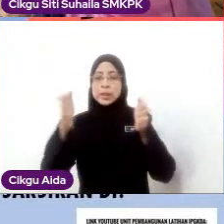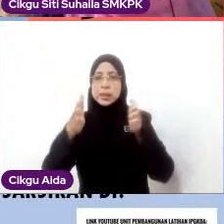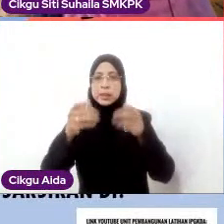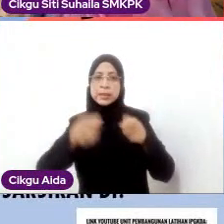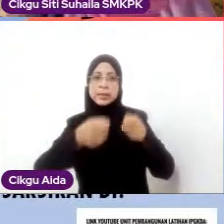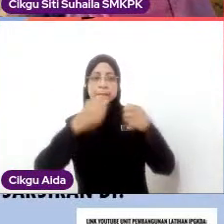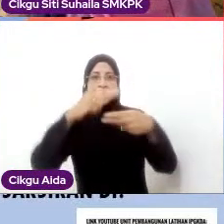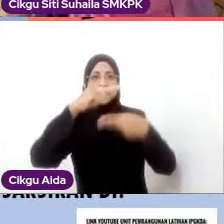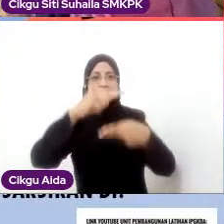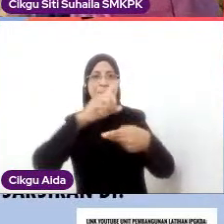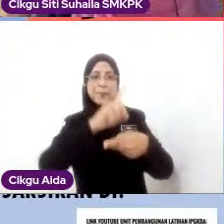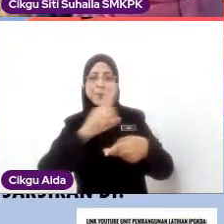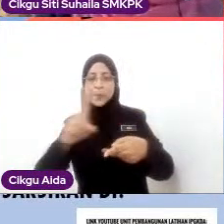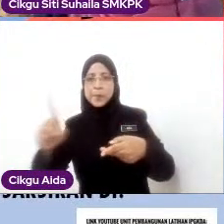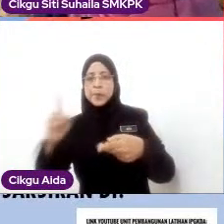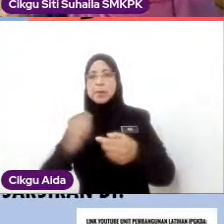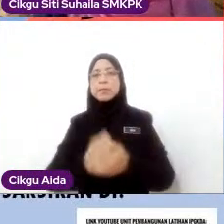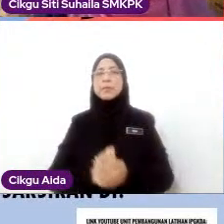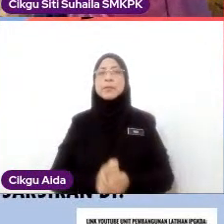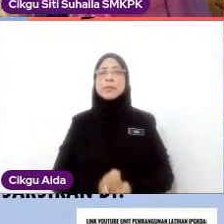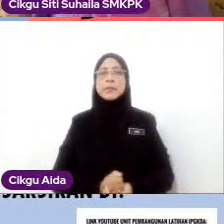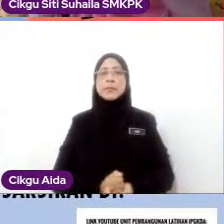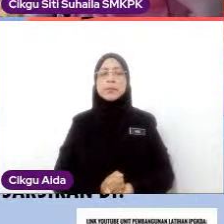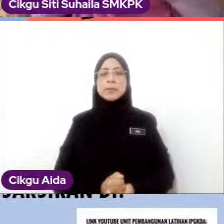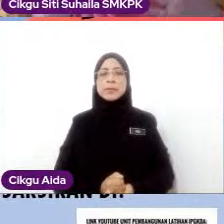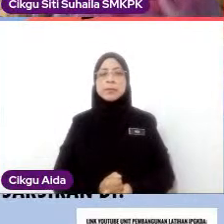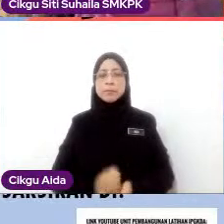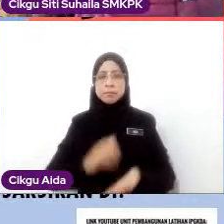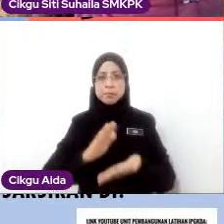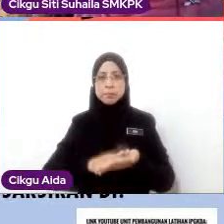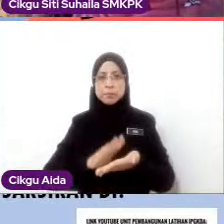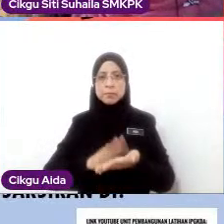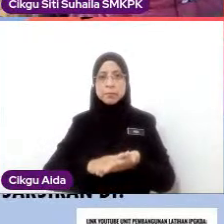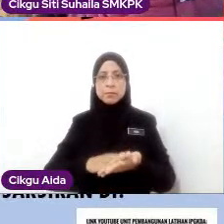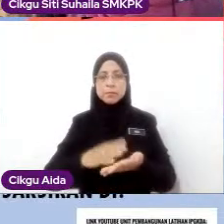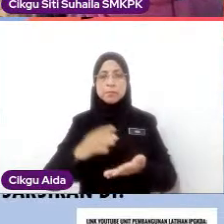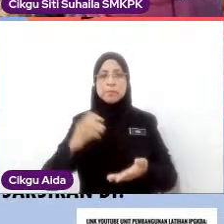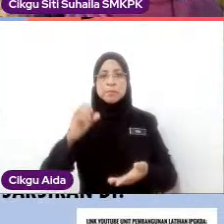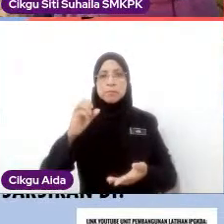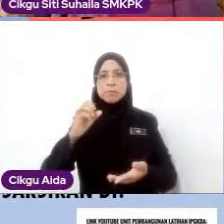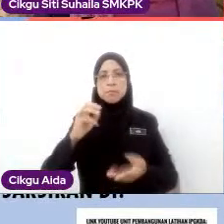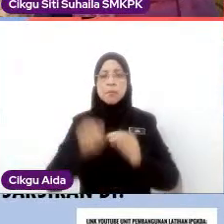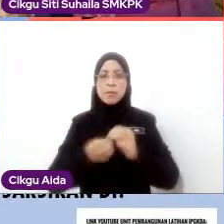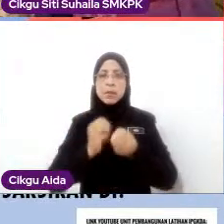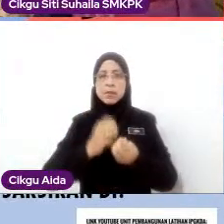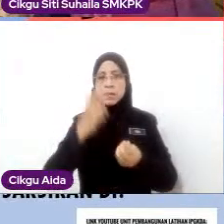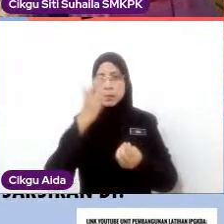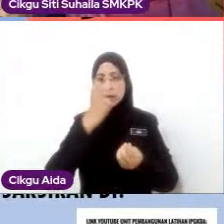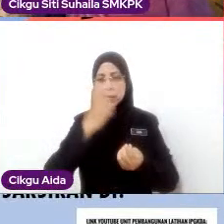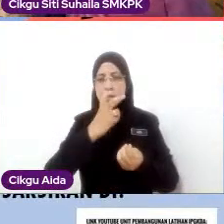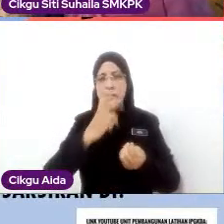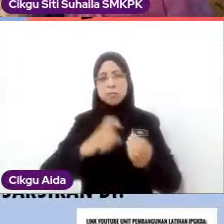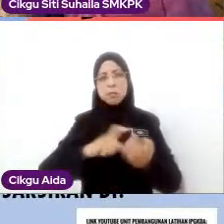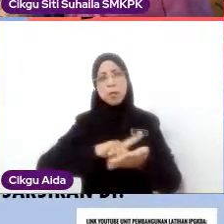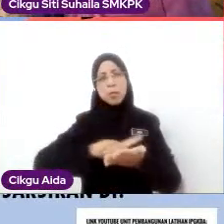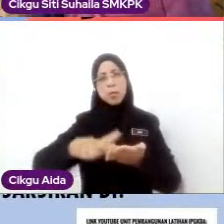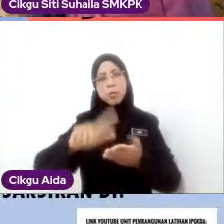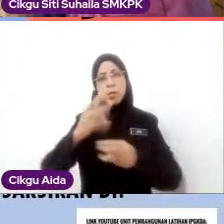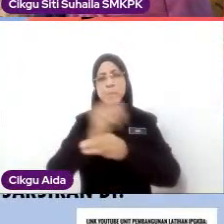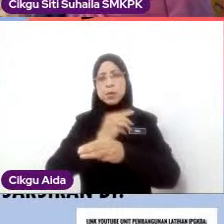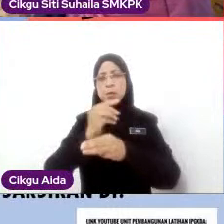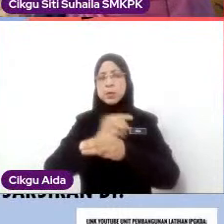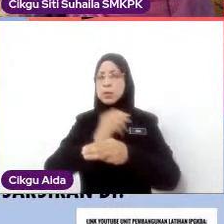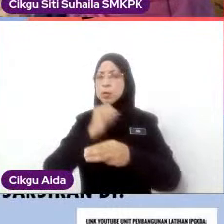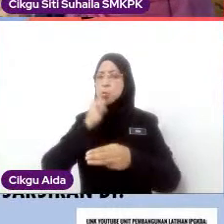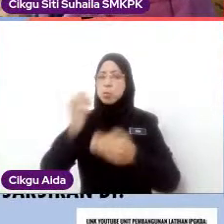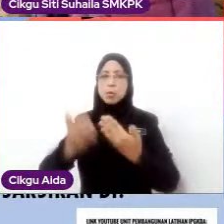ni, kalau sekolah lain ramai yang lulus kan. Sekolah kami sebenarnya sebab atas faktor mata lah. Jadi nak lulus maths tu bukan perkara yang senang.